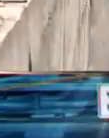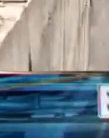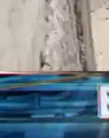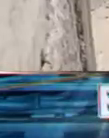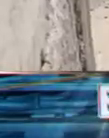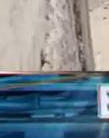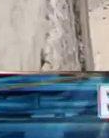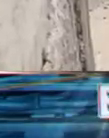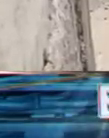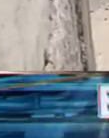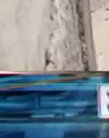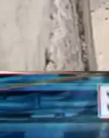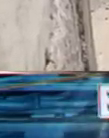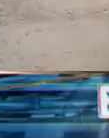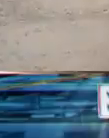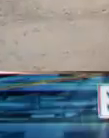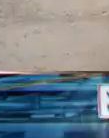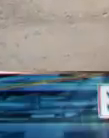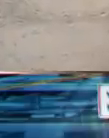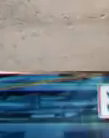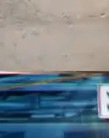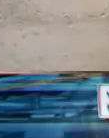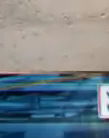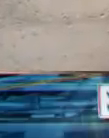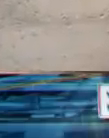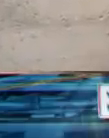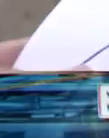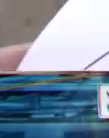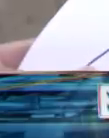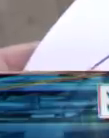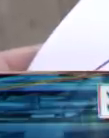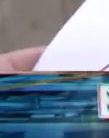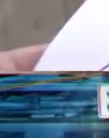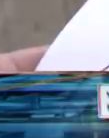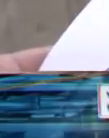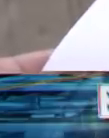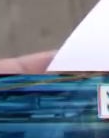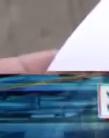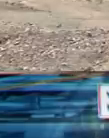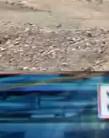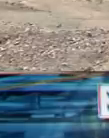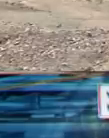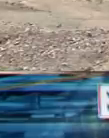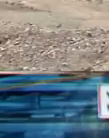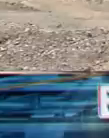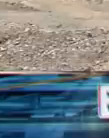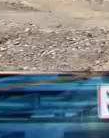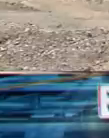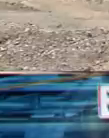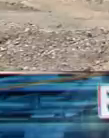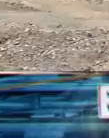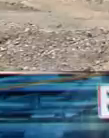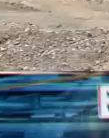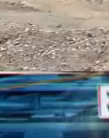25 жыл қаңыраған канал құрылысы қайта жанданбақ. Қарадала диқандарын қинаған мәселеде сен қозғалды. Бітпей қалған